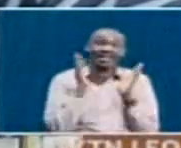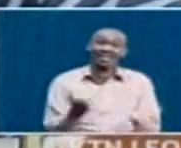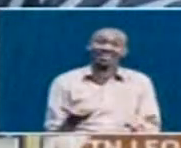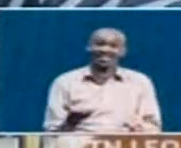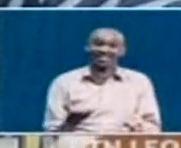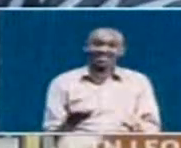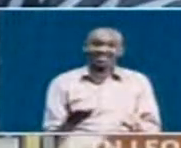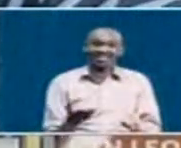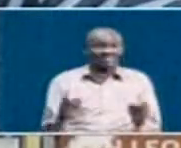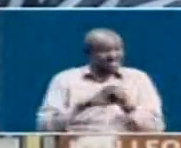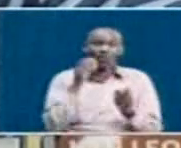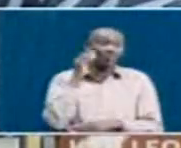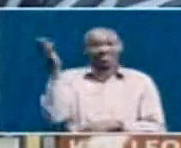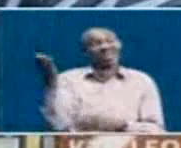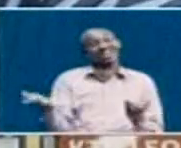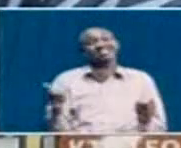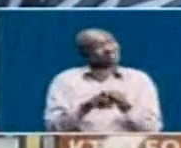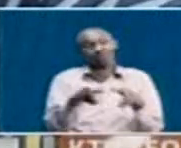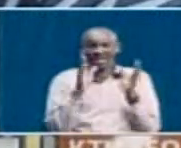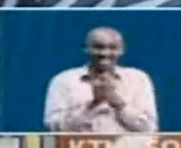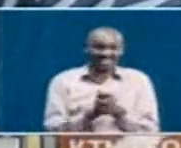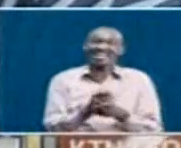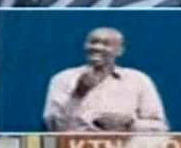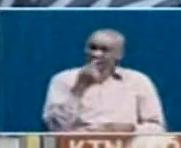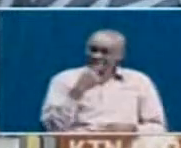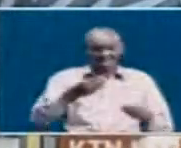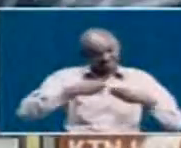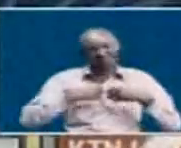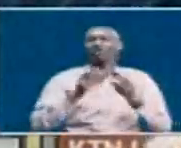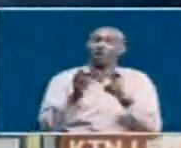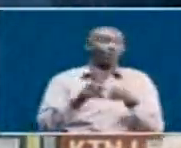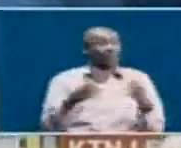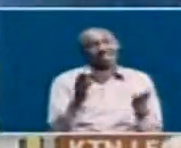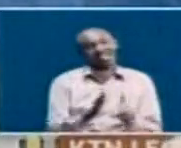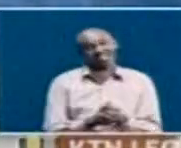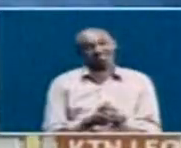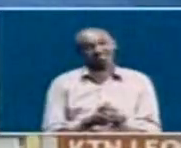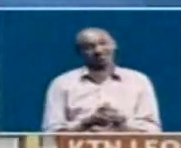kwenye naendanga huko nje, na madawa tunapeangwa.